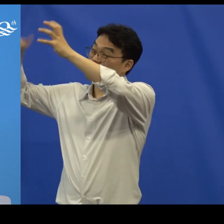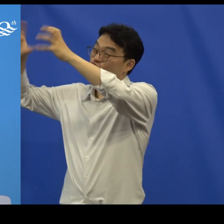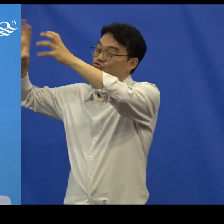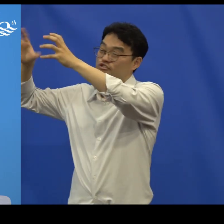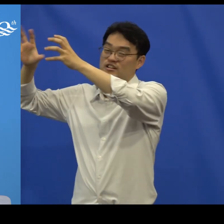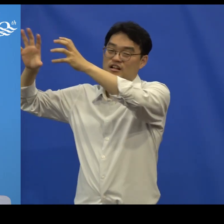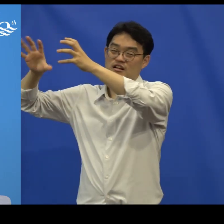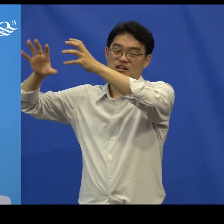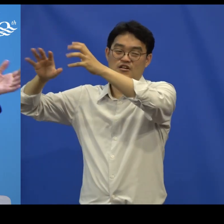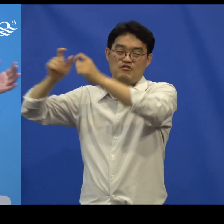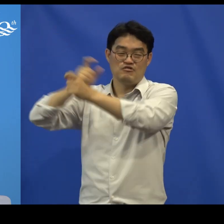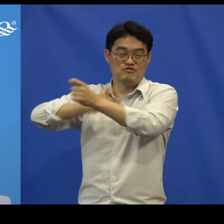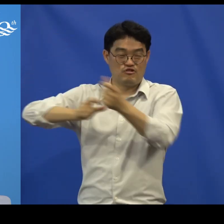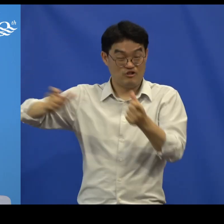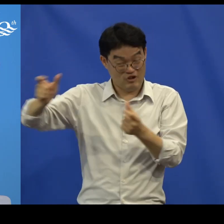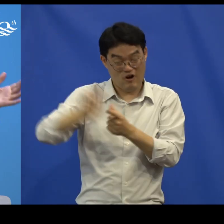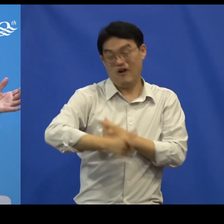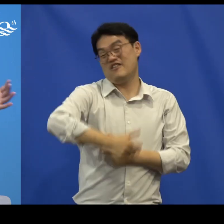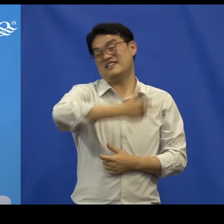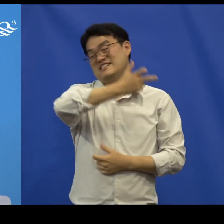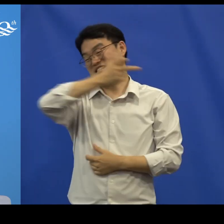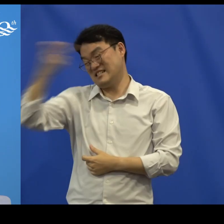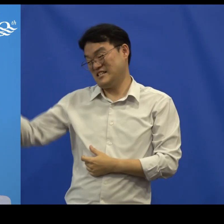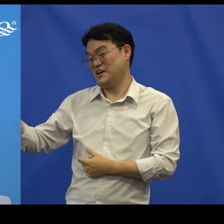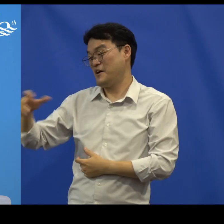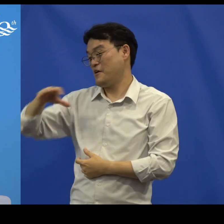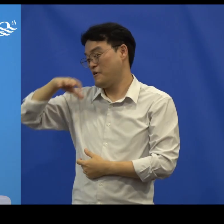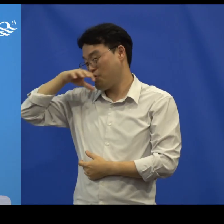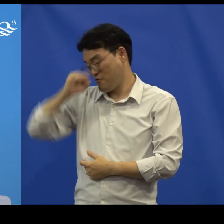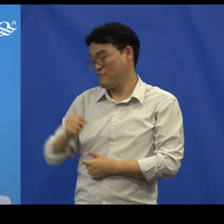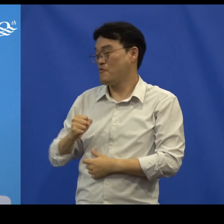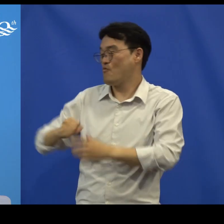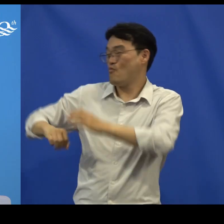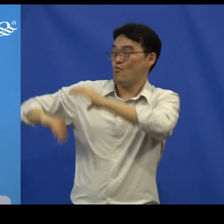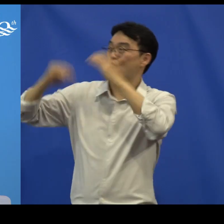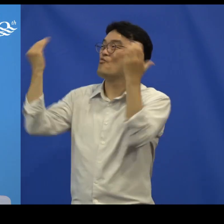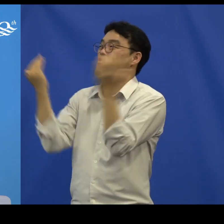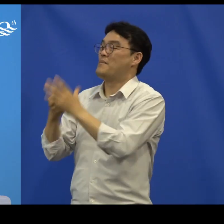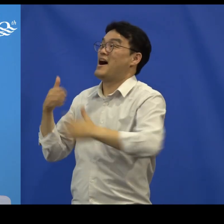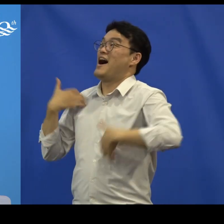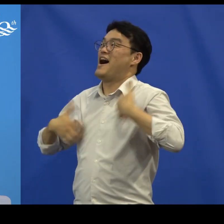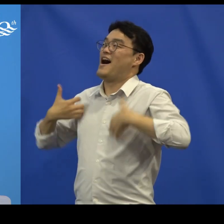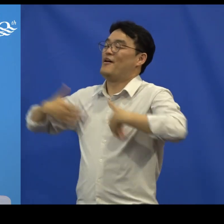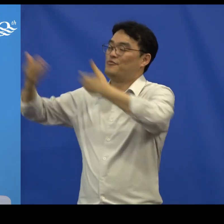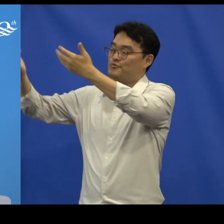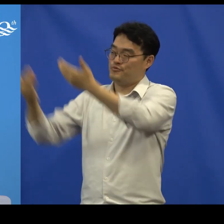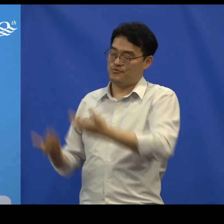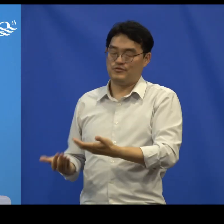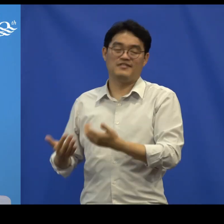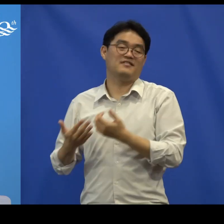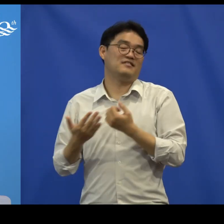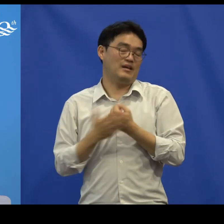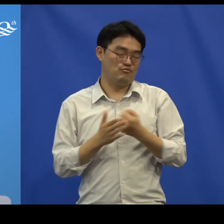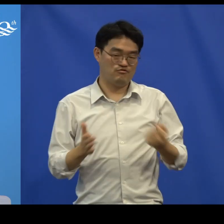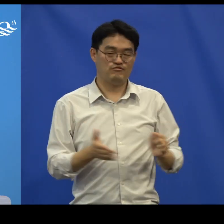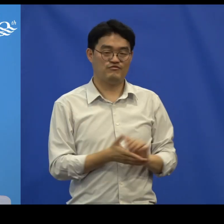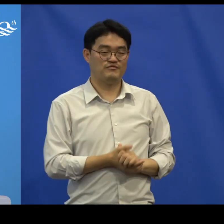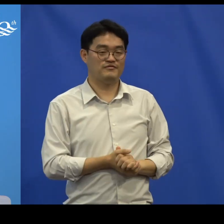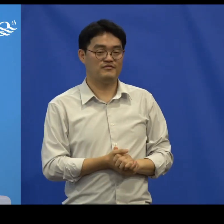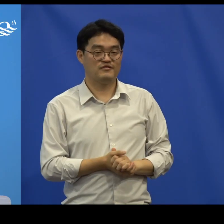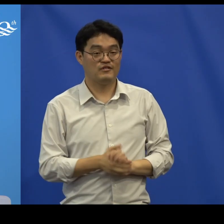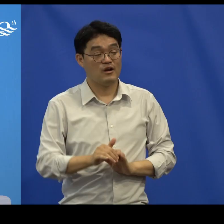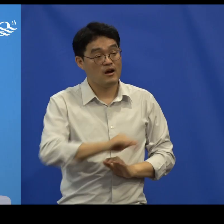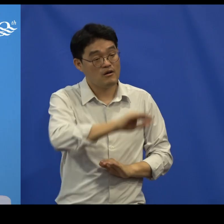10만 배, 억조를 아무리 해도 게임이 안 되는. 그래서 우리가 하늘을 바라보는